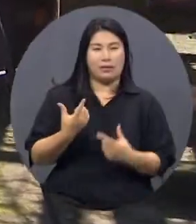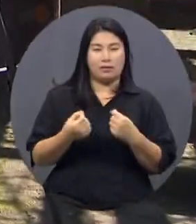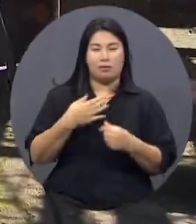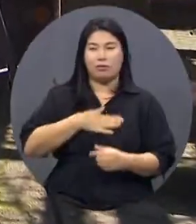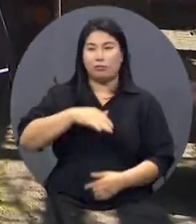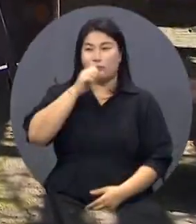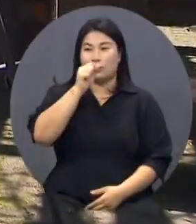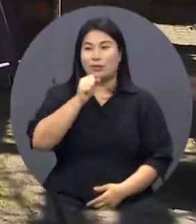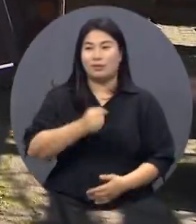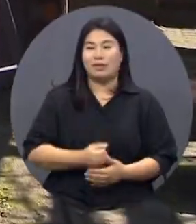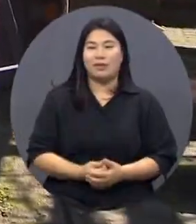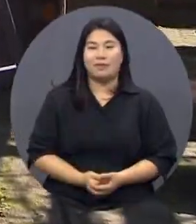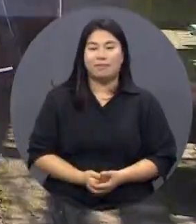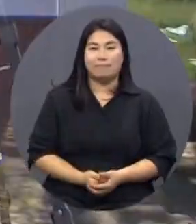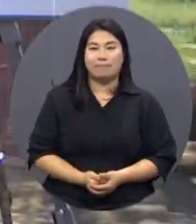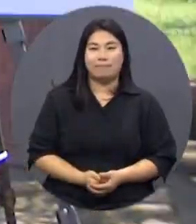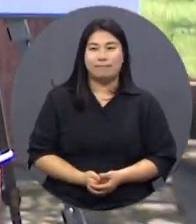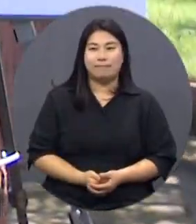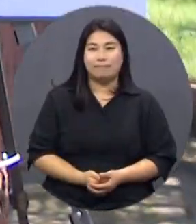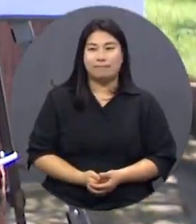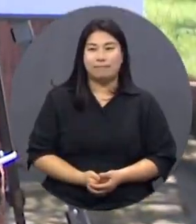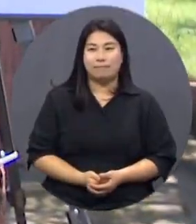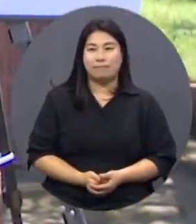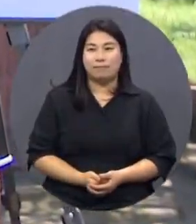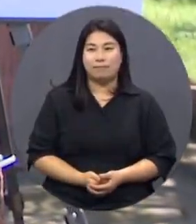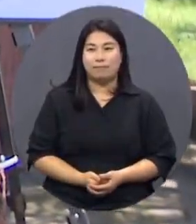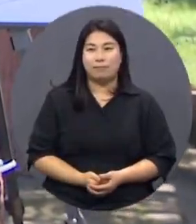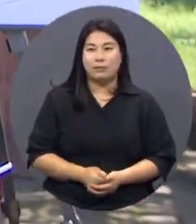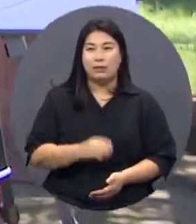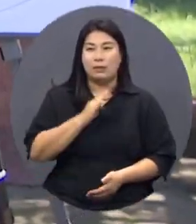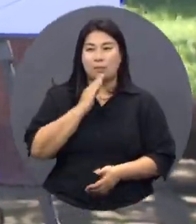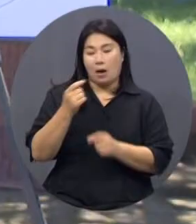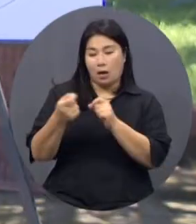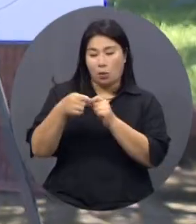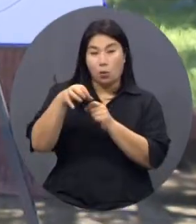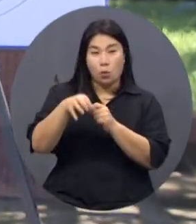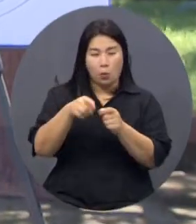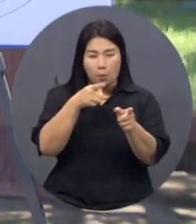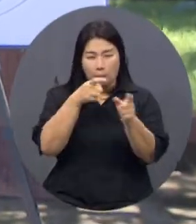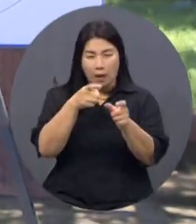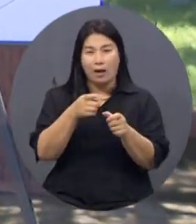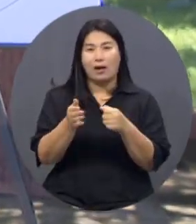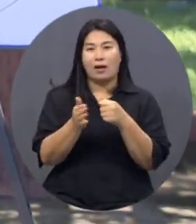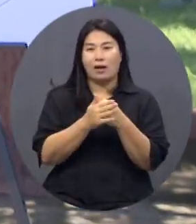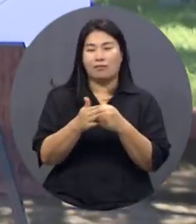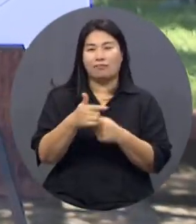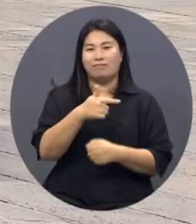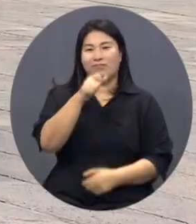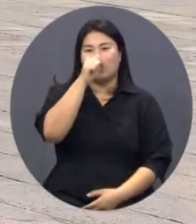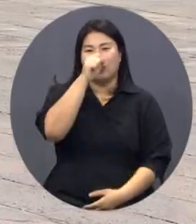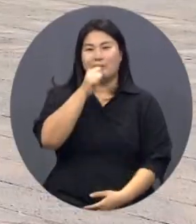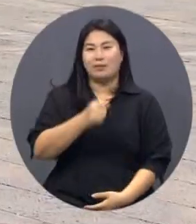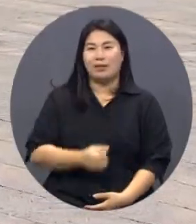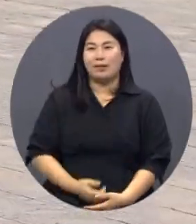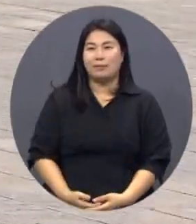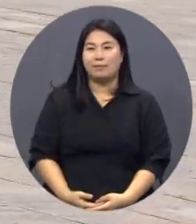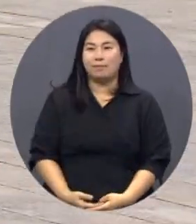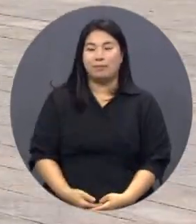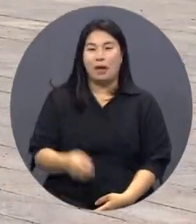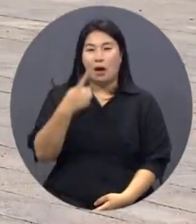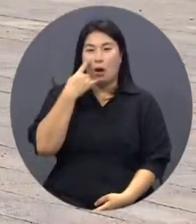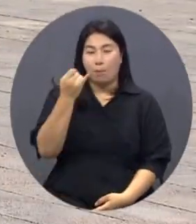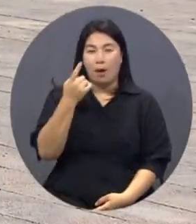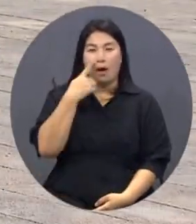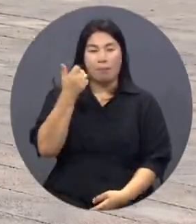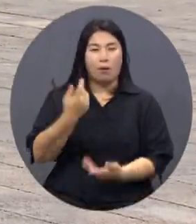기분이 좋습니다. 바로 가까운 곳에 맞추니까 조금 좋았어요. 엄마